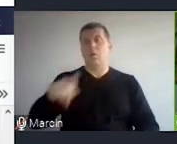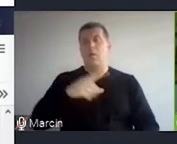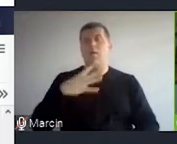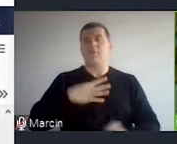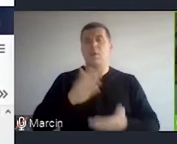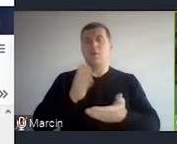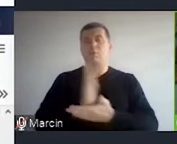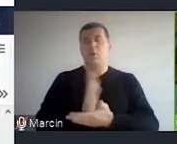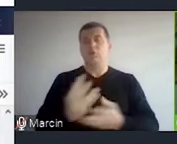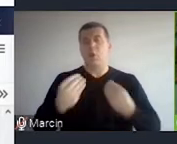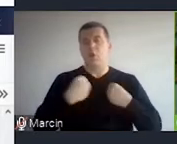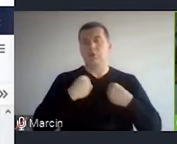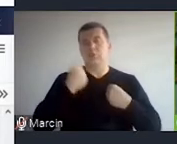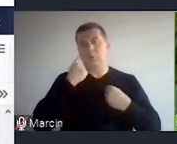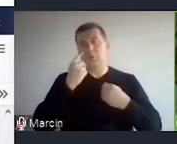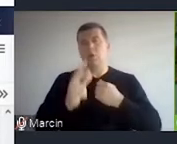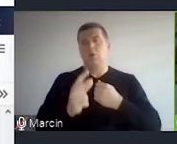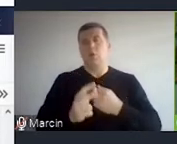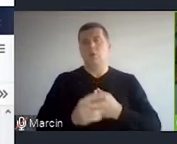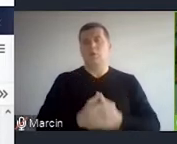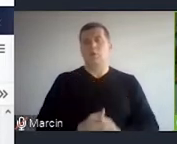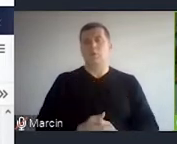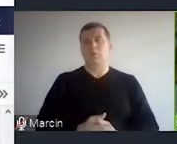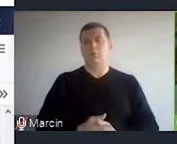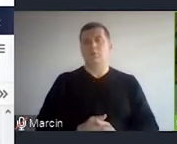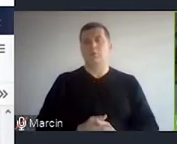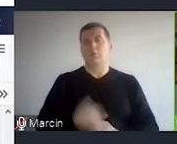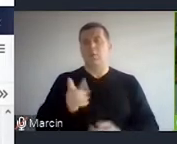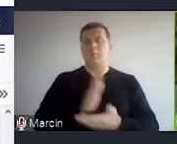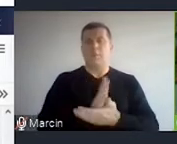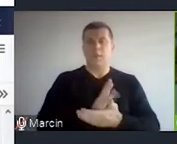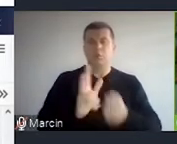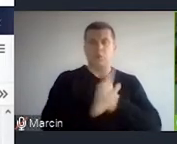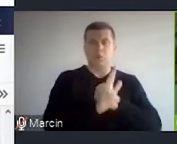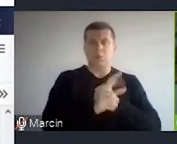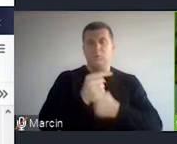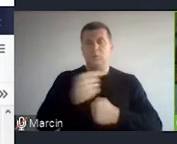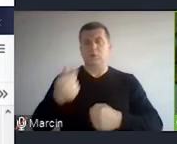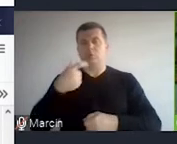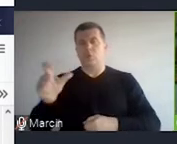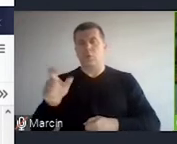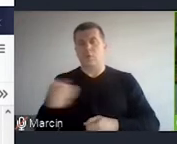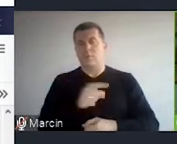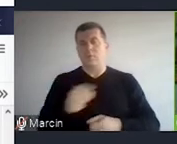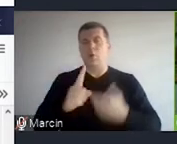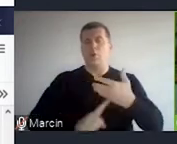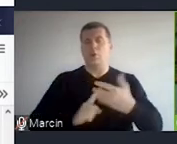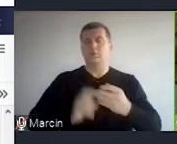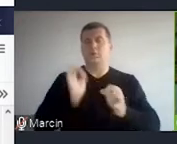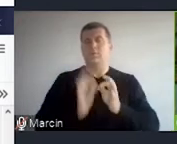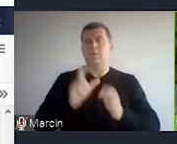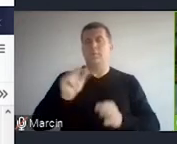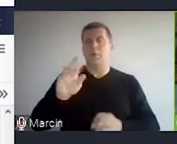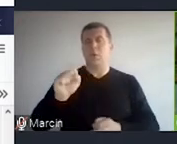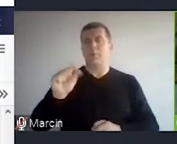pośrednią osiągacie na poziomie 80, to pomiędzy 80 a 100 rozliczacie się proporcją,